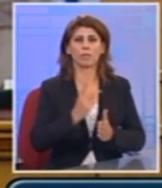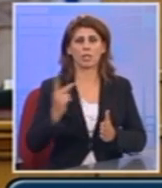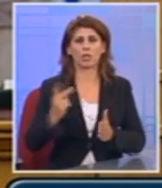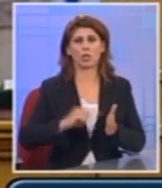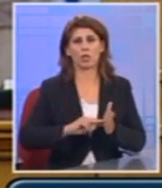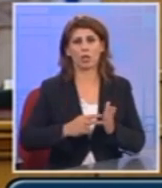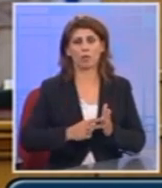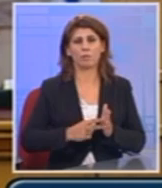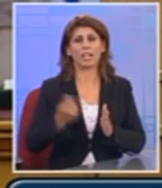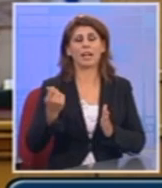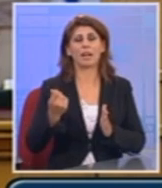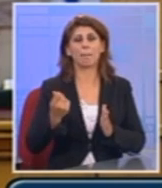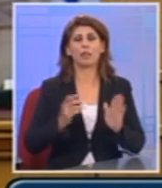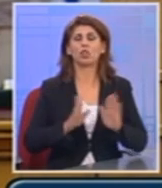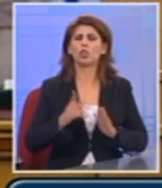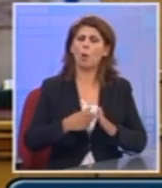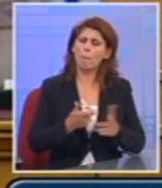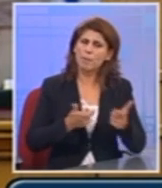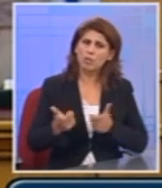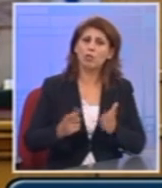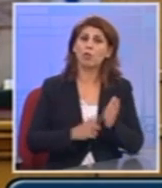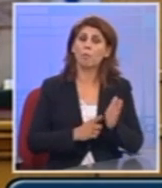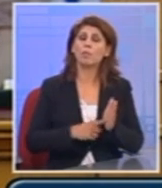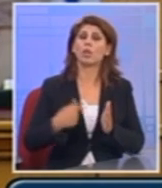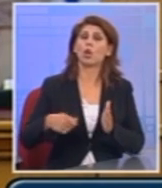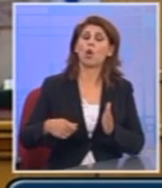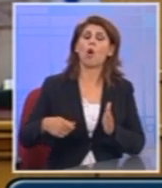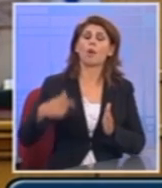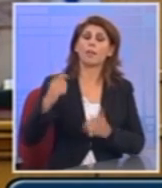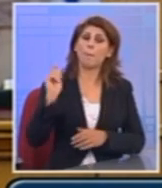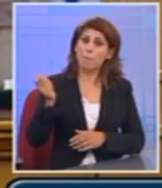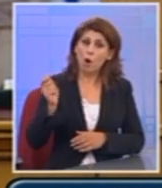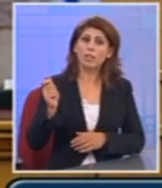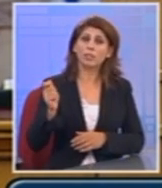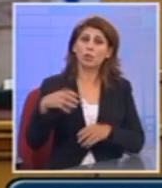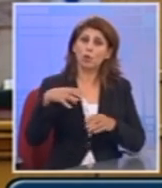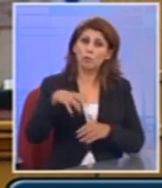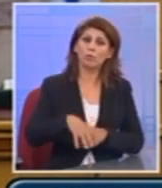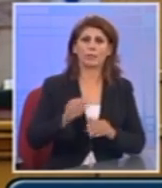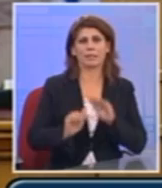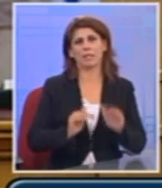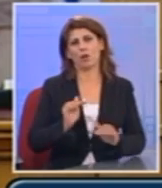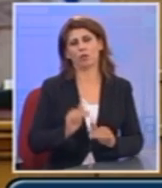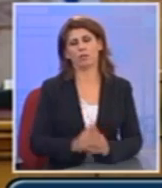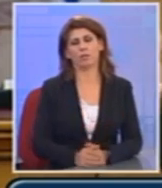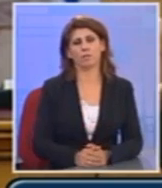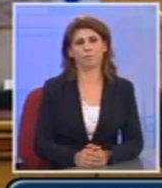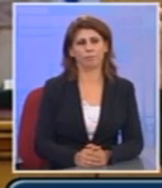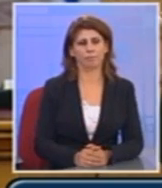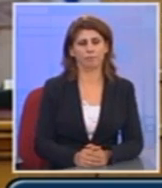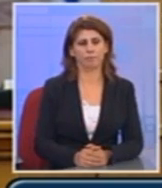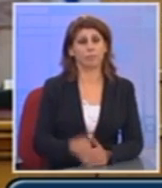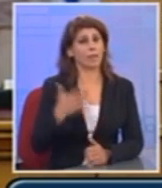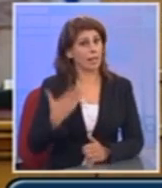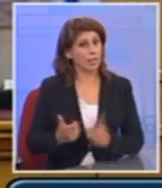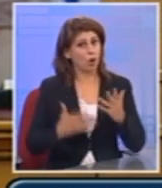οικονομικό και στο χρηματοπιστωτικό και στο νομικό και στο πολιτικό σκέλος τη της ερώτησης είναι ο